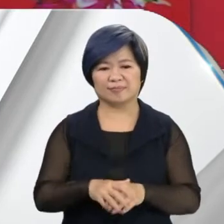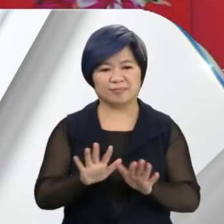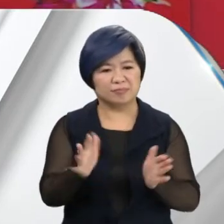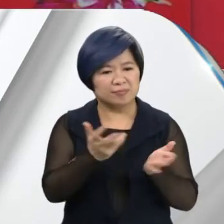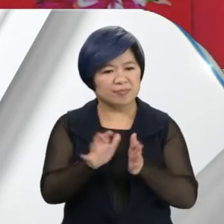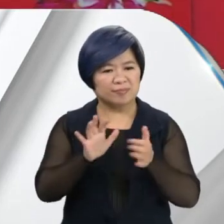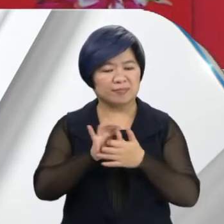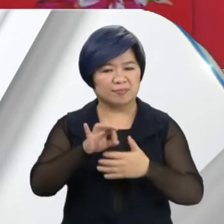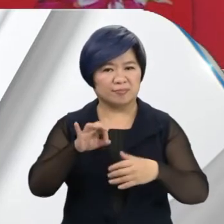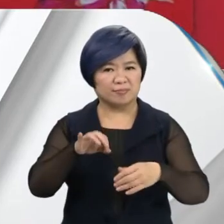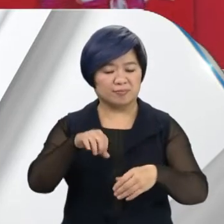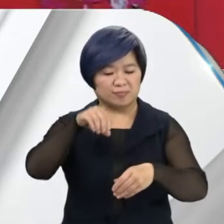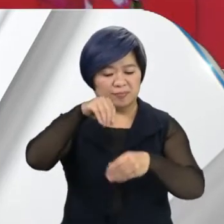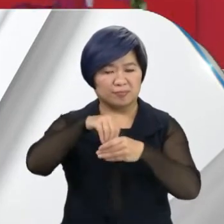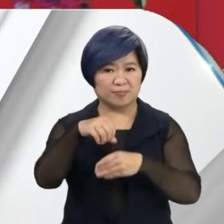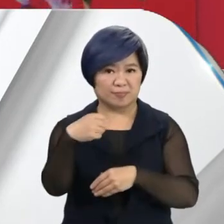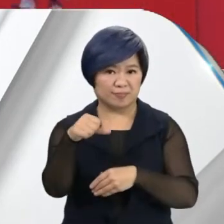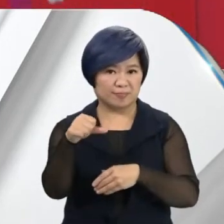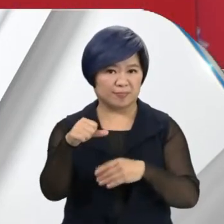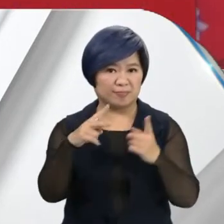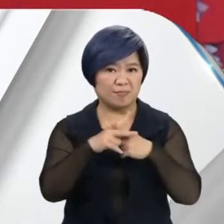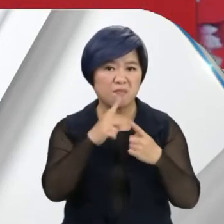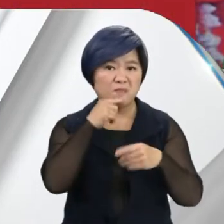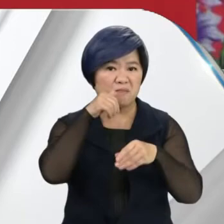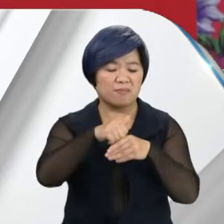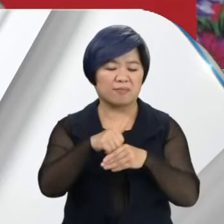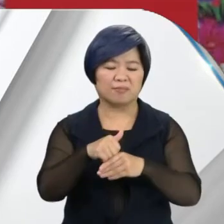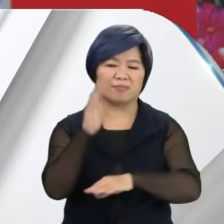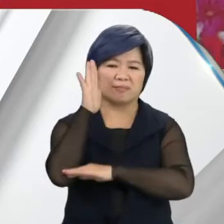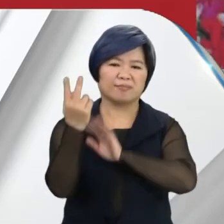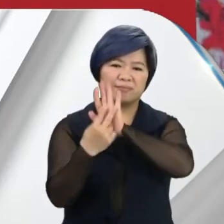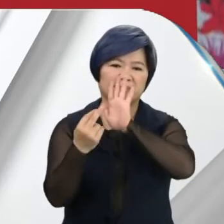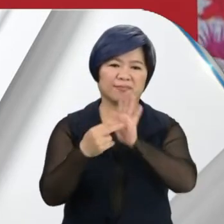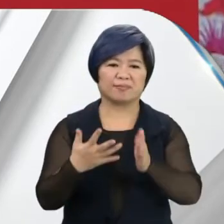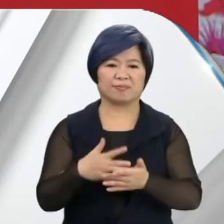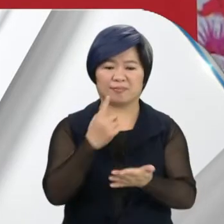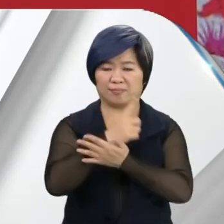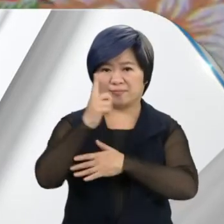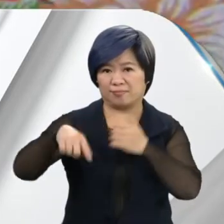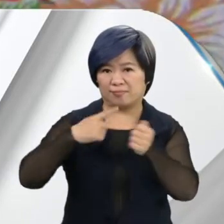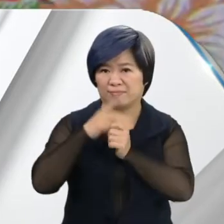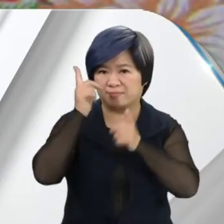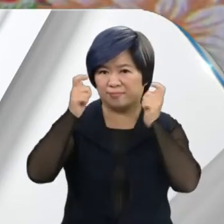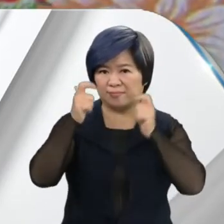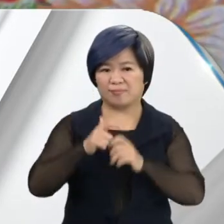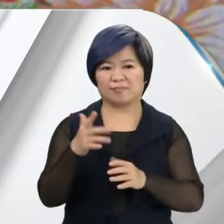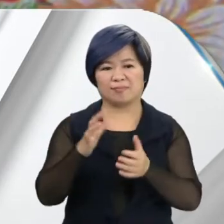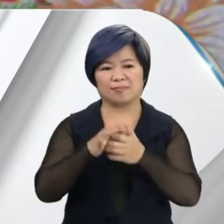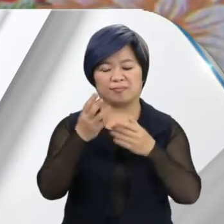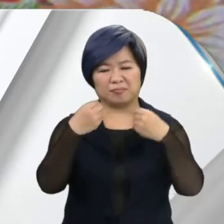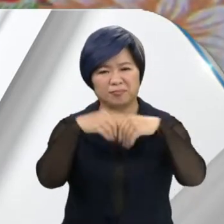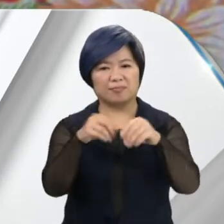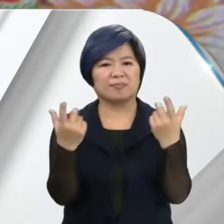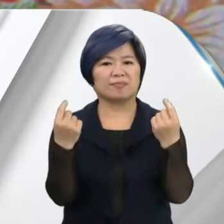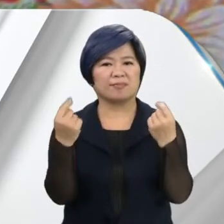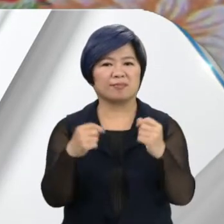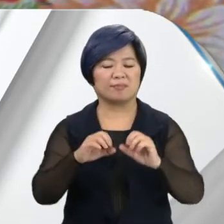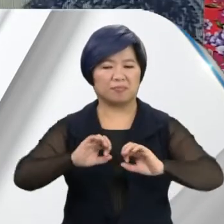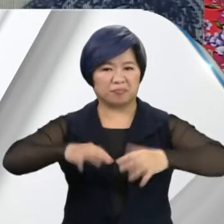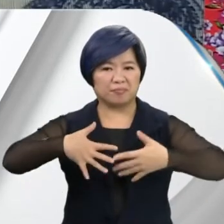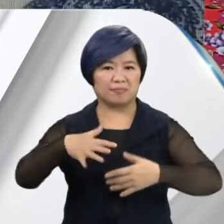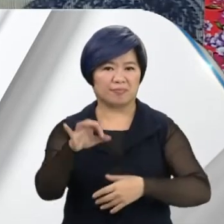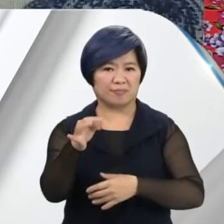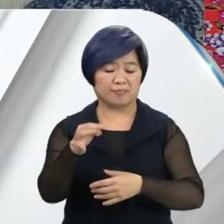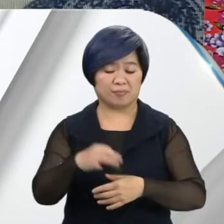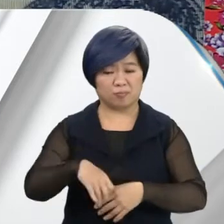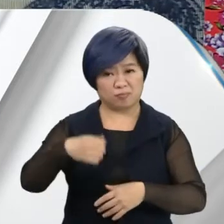有五个圆圆角的假色红包。公所表示，也是明年过年提中一次而发送的发财金。今年以